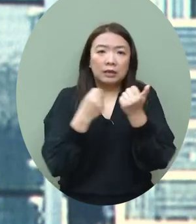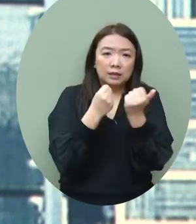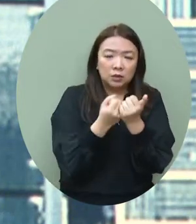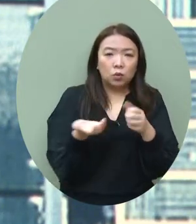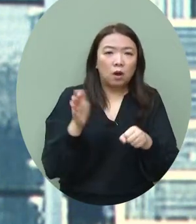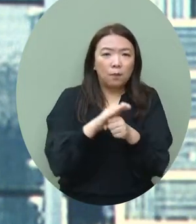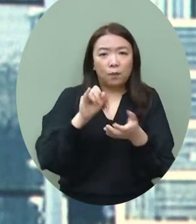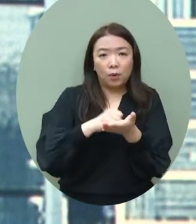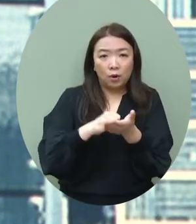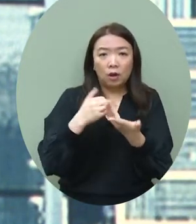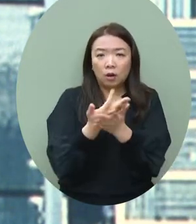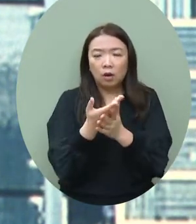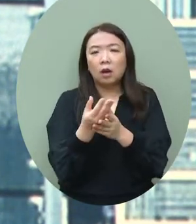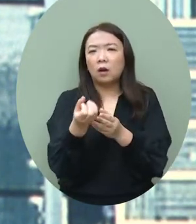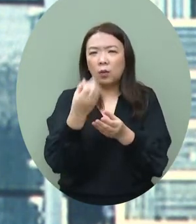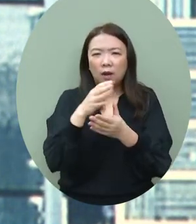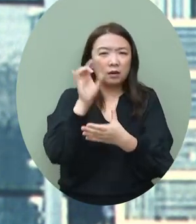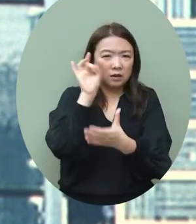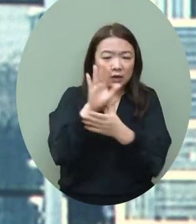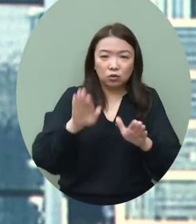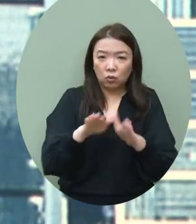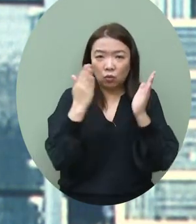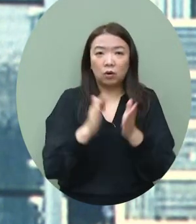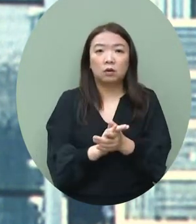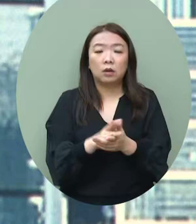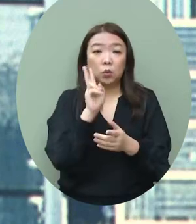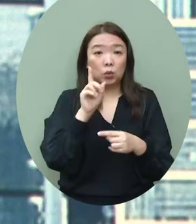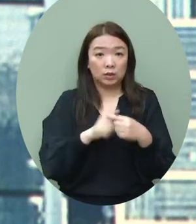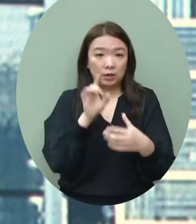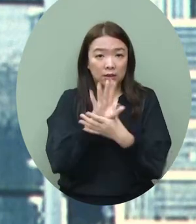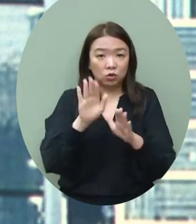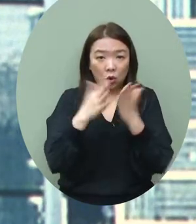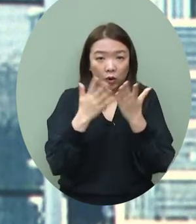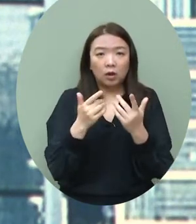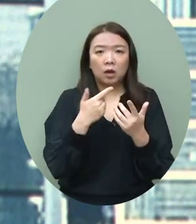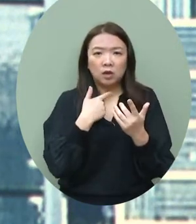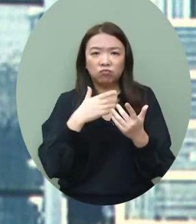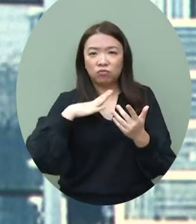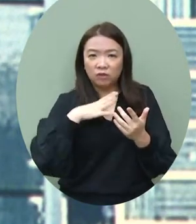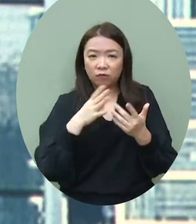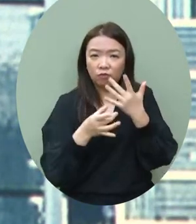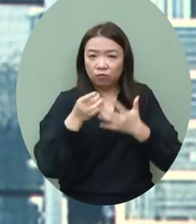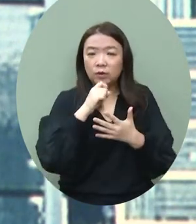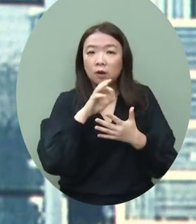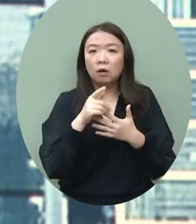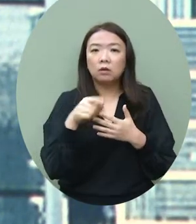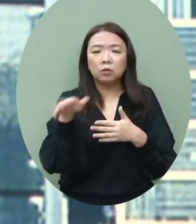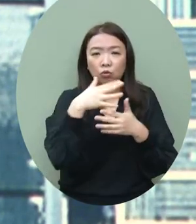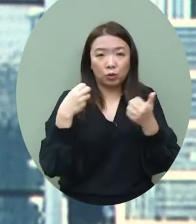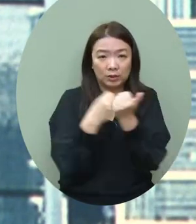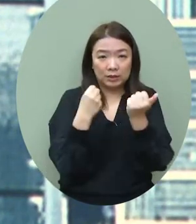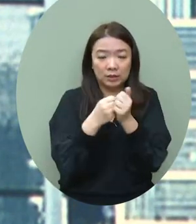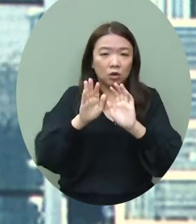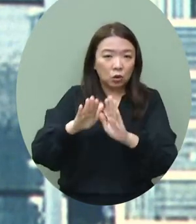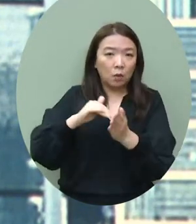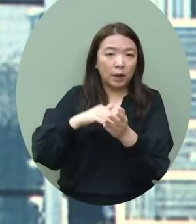助，不如早啲開返啦嚇。咁啊早啲開返就要有條件，咁就係所以點解咧？大家要支持我哋嘅抗